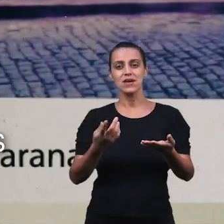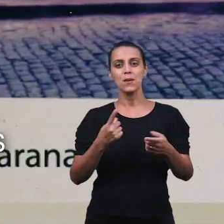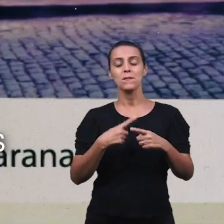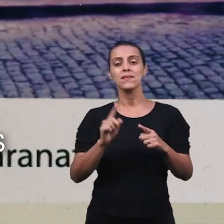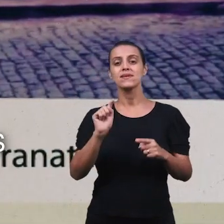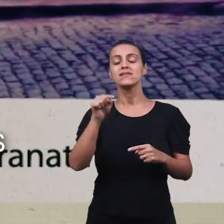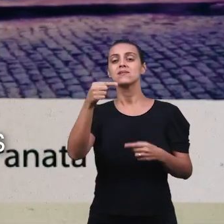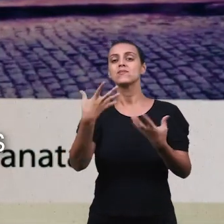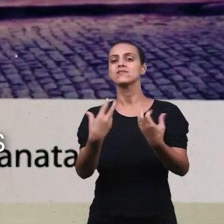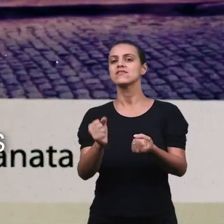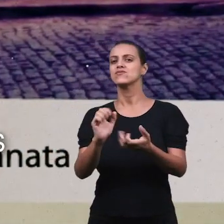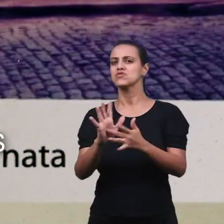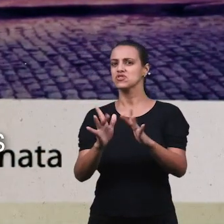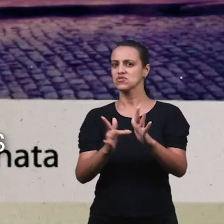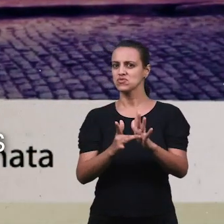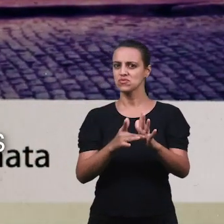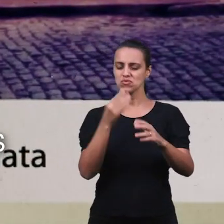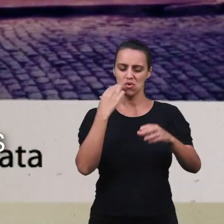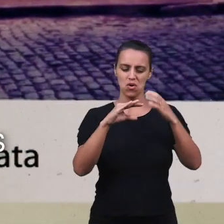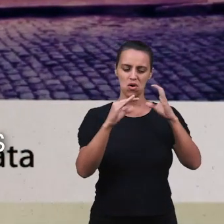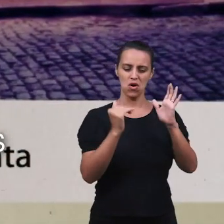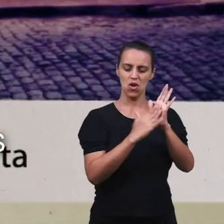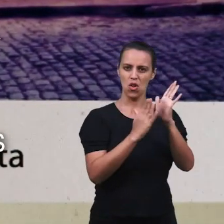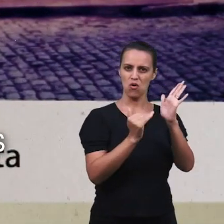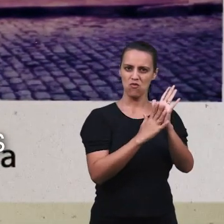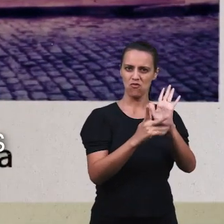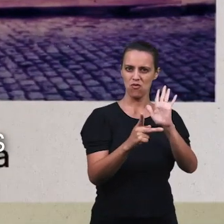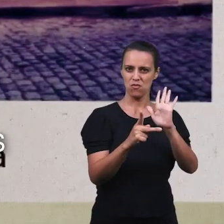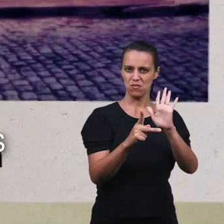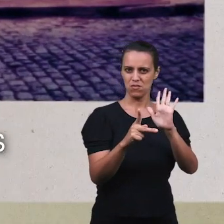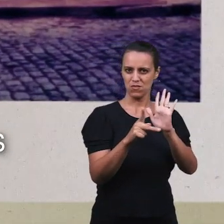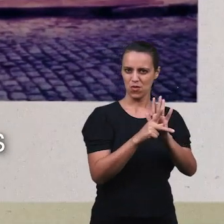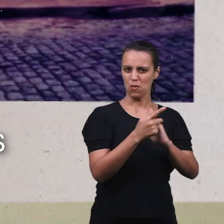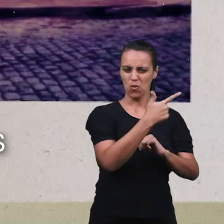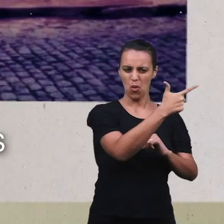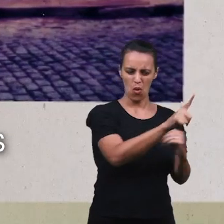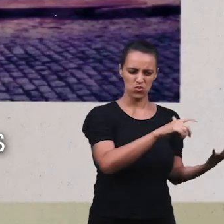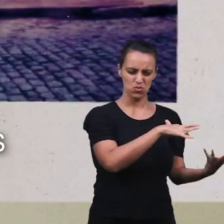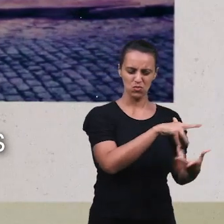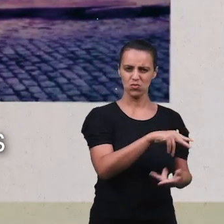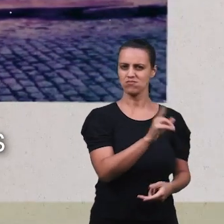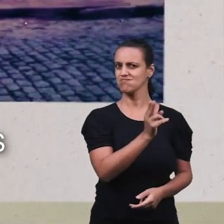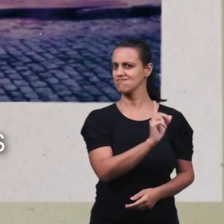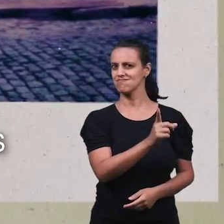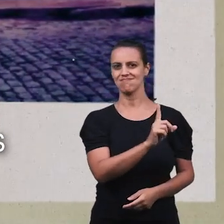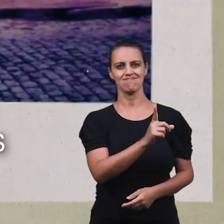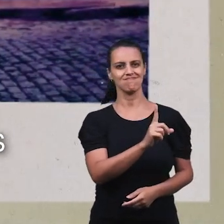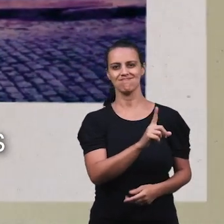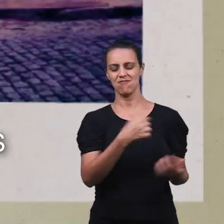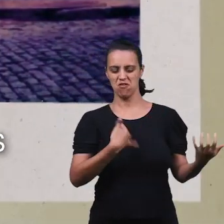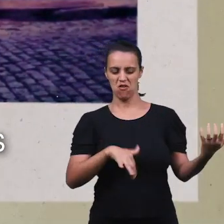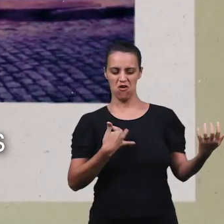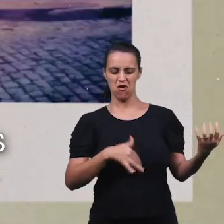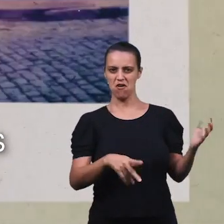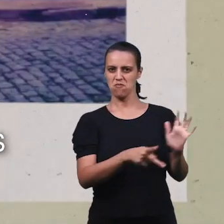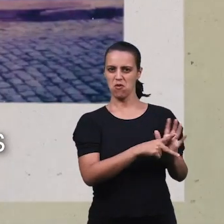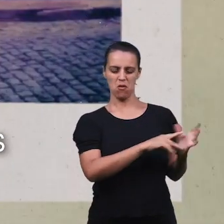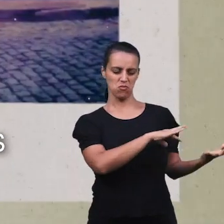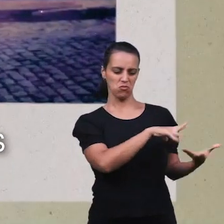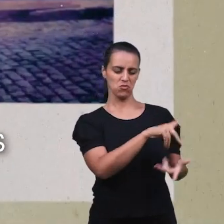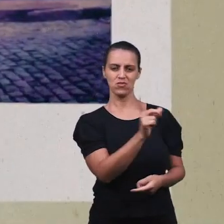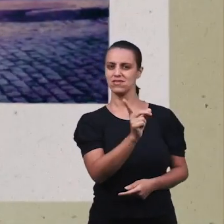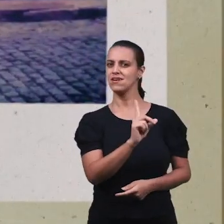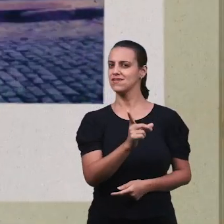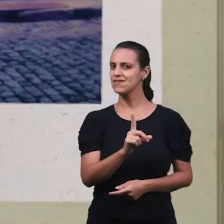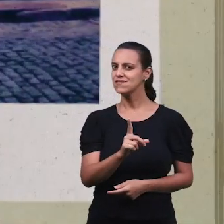les compositions de son autorie. Mais après sa conversion, Et aucune autre chanson en plus de